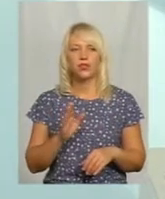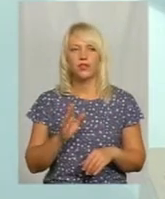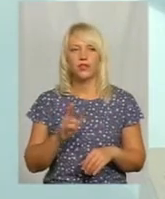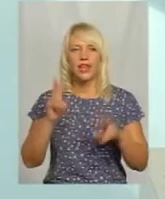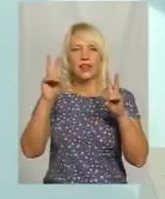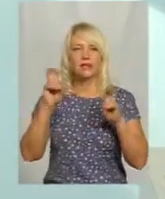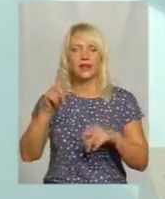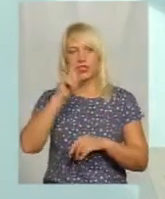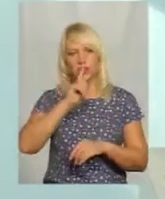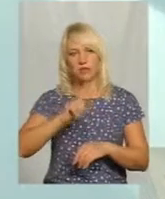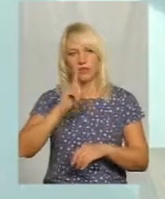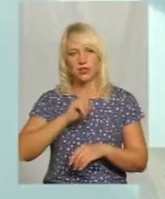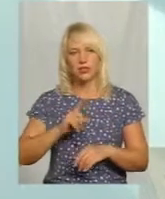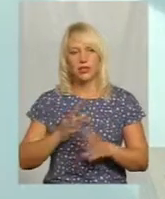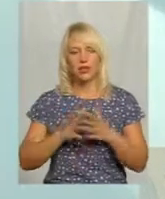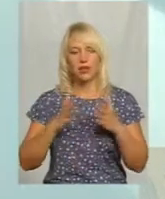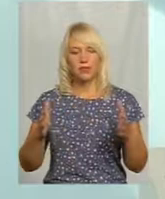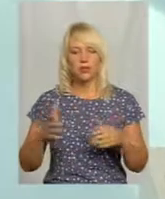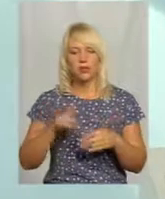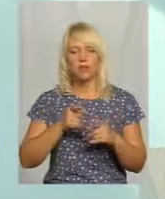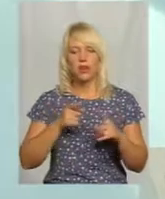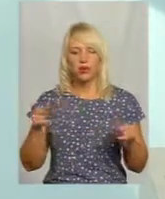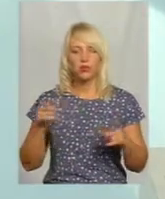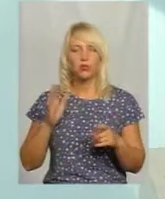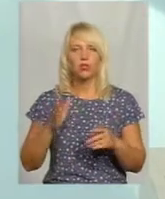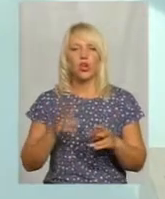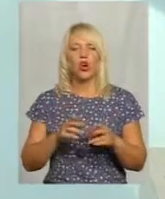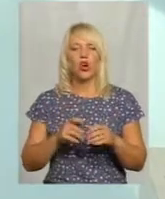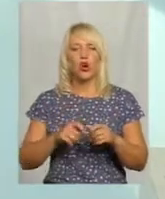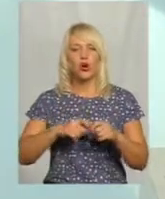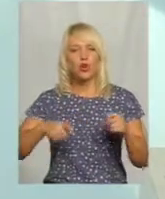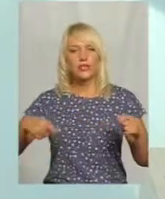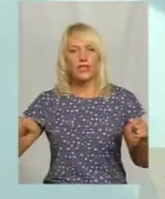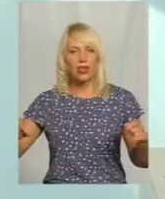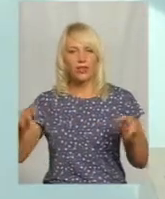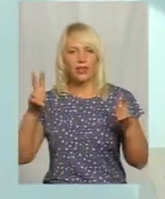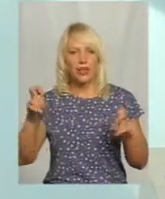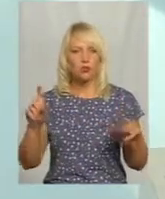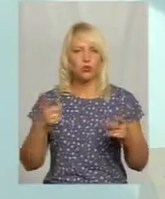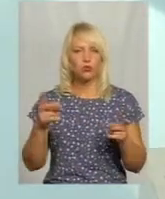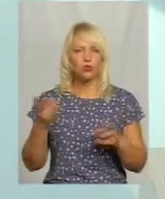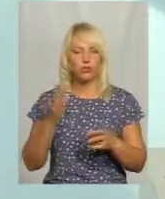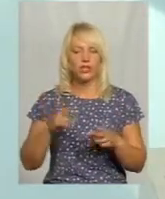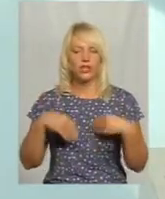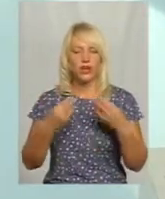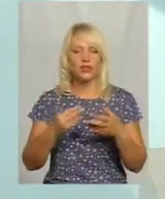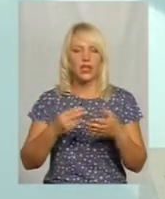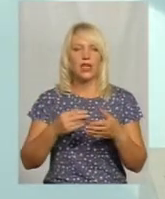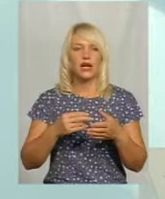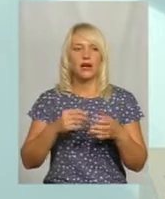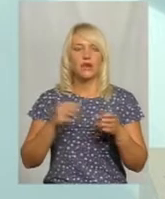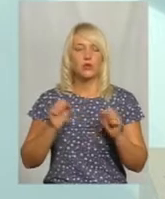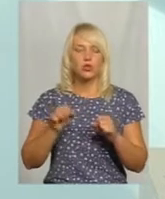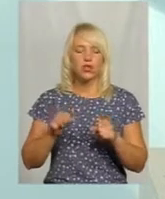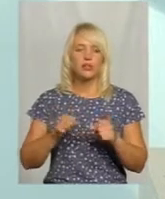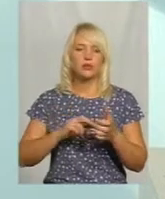тематичні місяці. Тобто на більший період буде розтягнута певна тема. Це буде дасть можливість краще планувати учителю роботу,